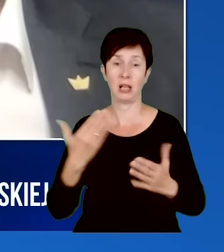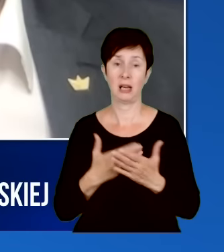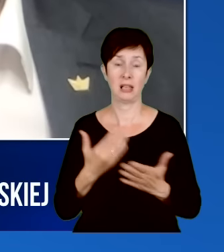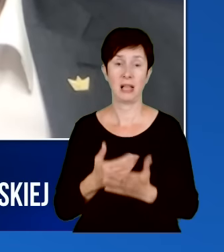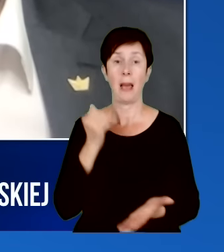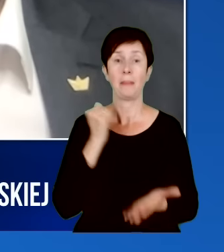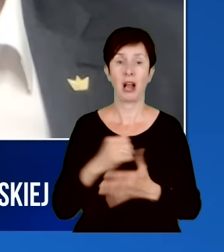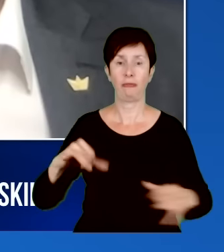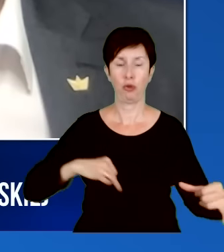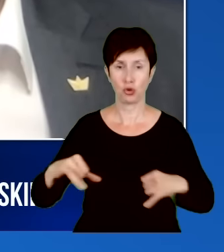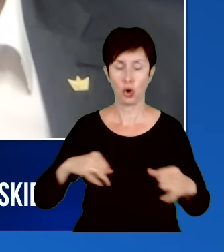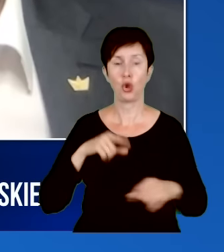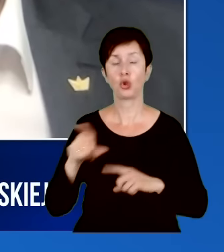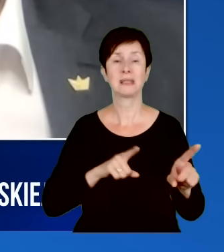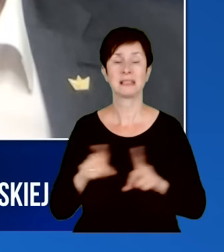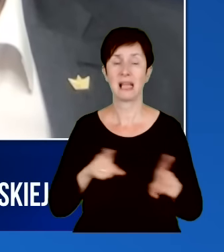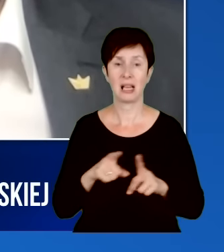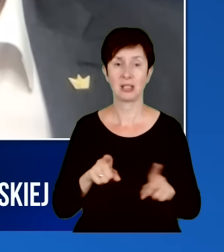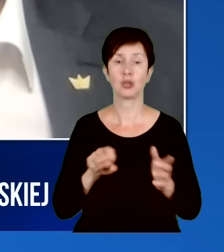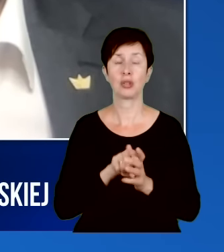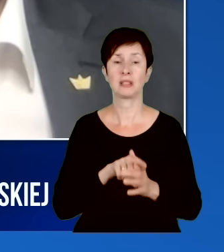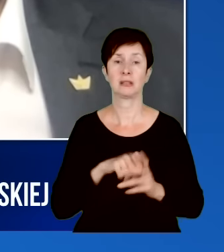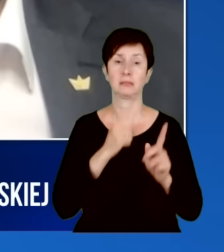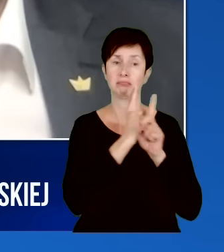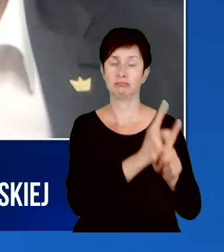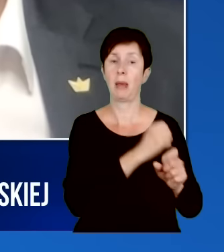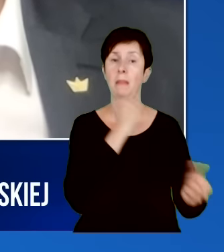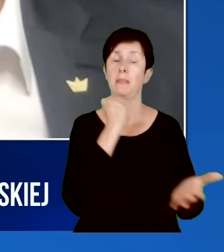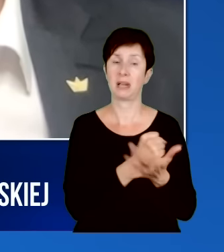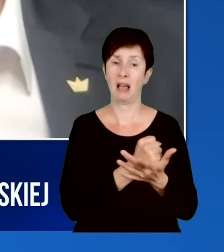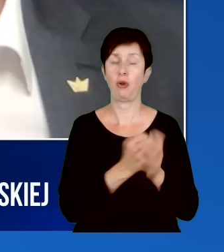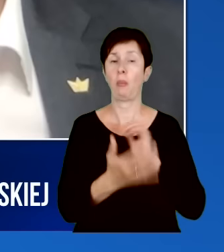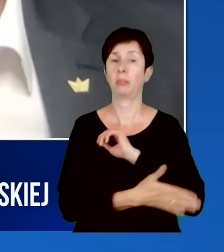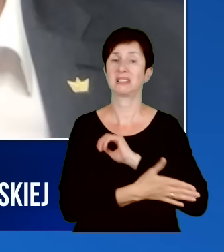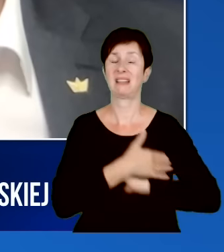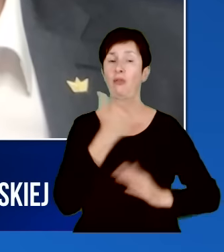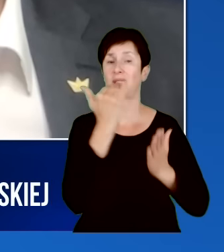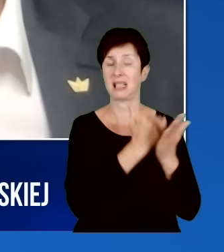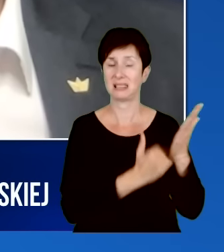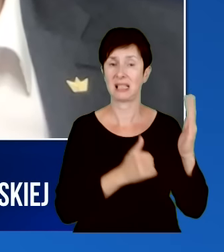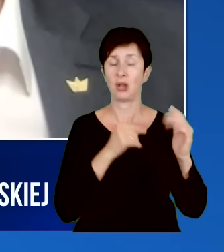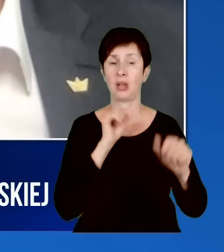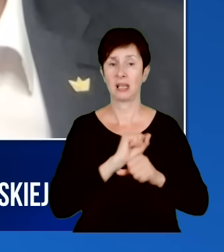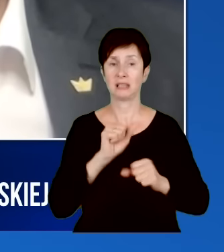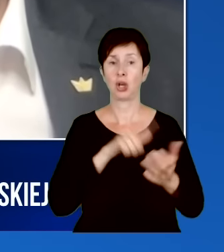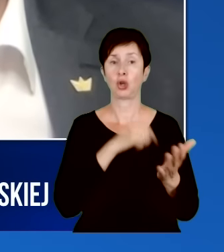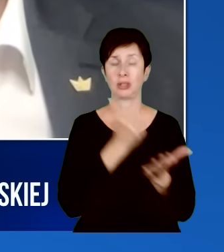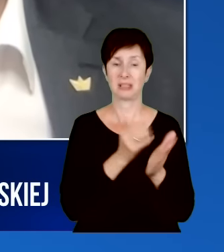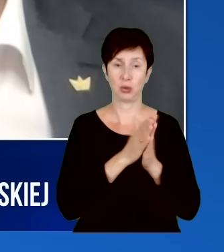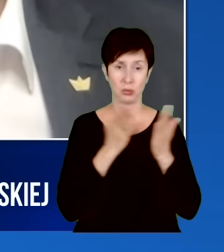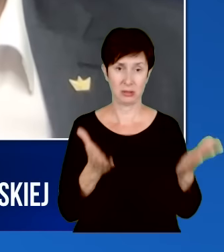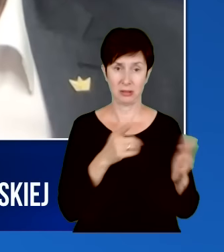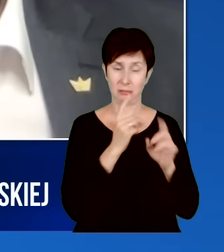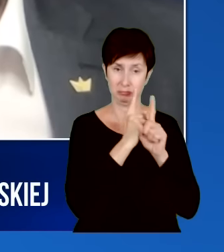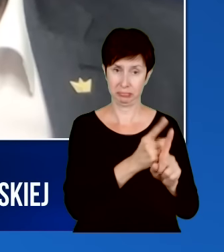jest odwołanie się do prawa podstawową zasadą fundamentalną jest zasada konstytucyjności ustawa